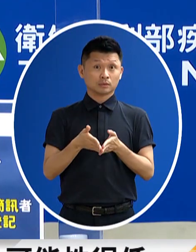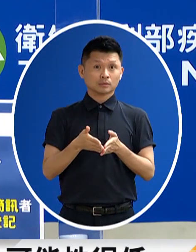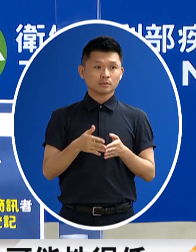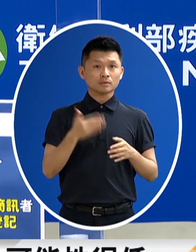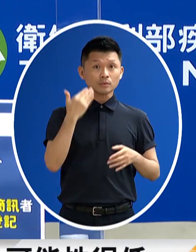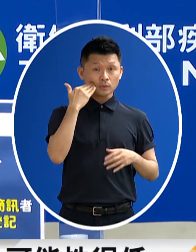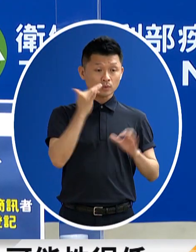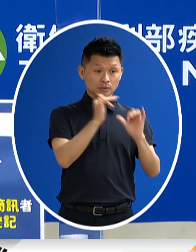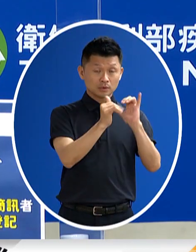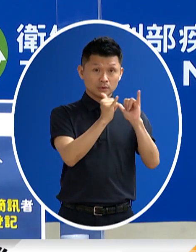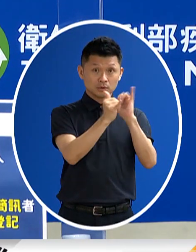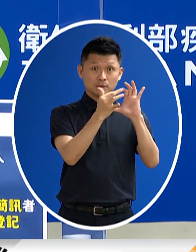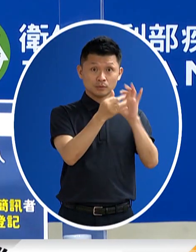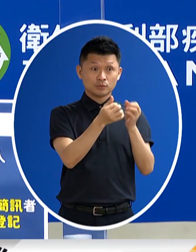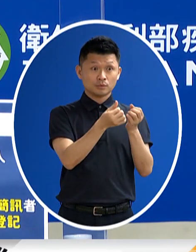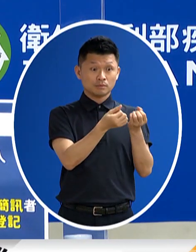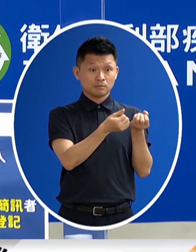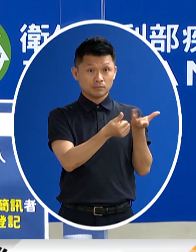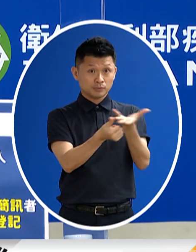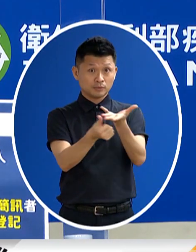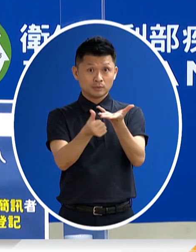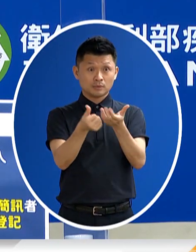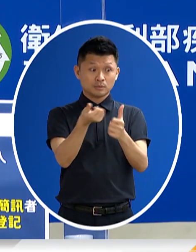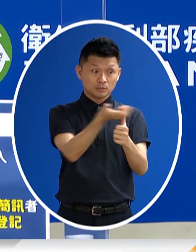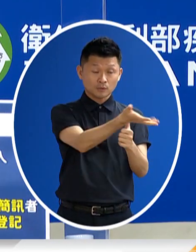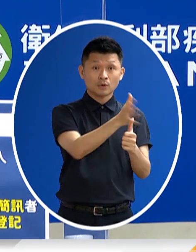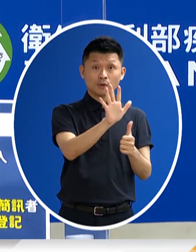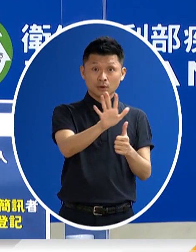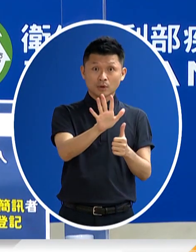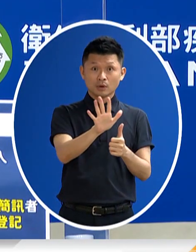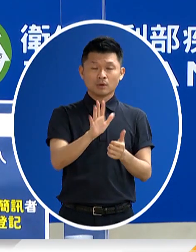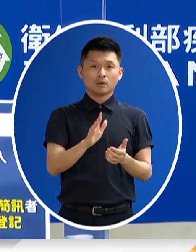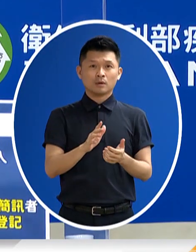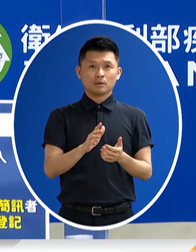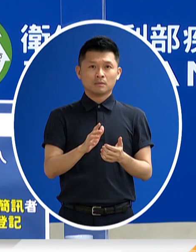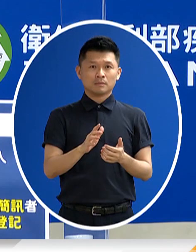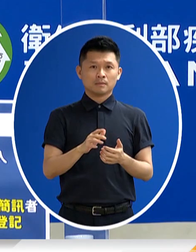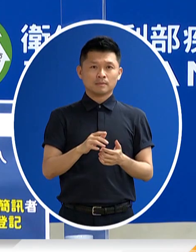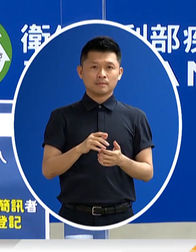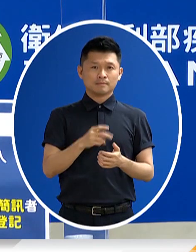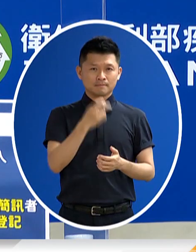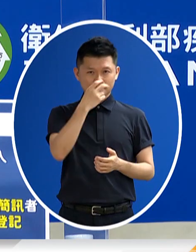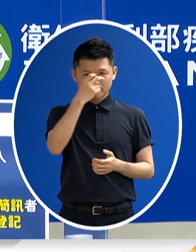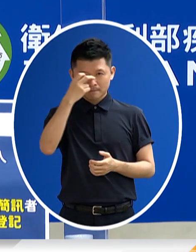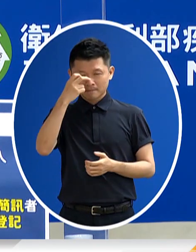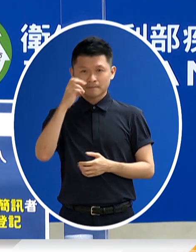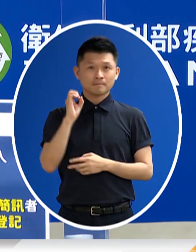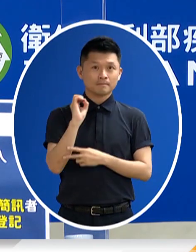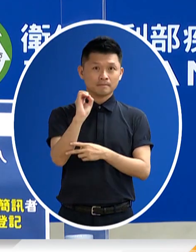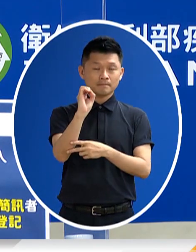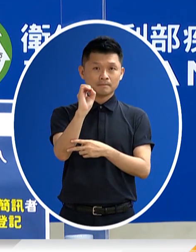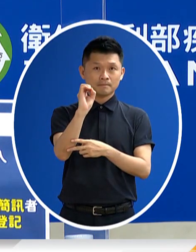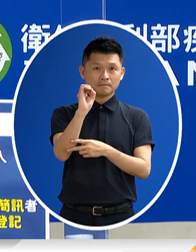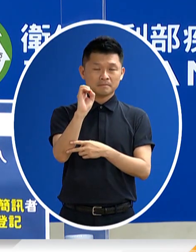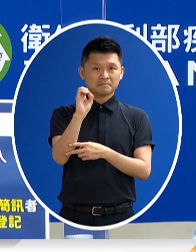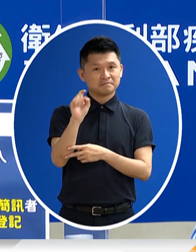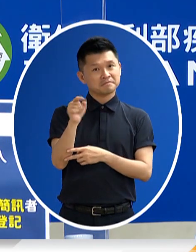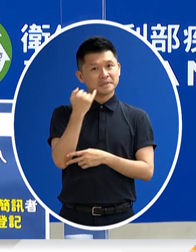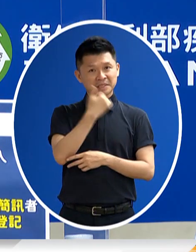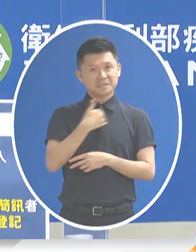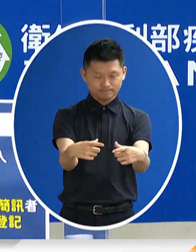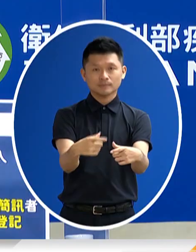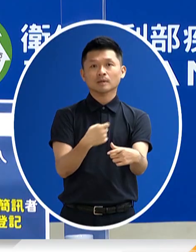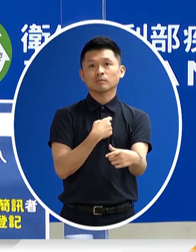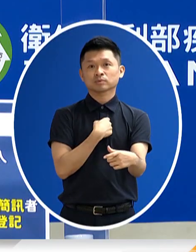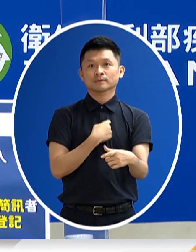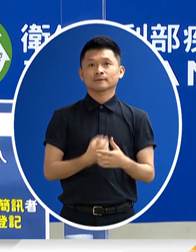社区的感染、社区的传播之后，事实上要完全的变成就是说加零的可能性已经是非常的低